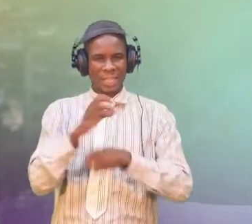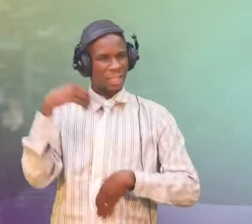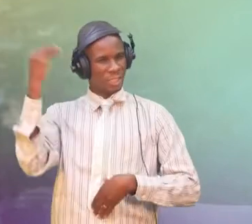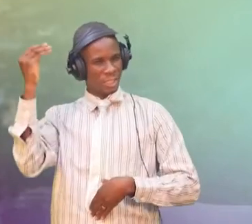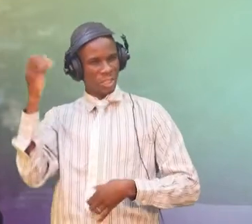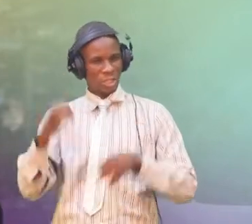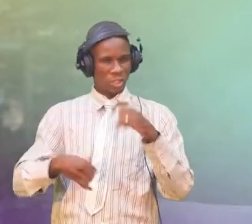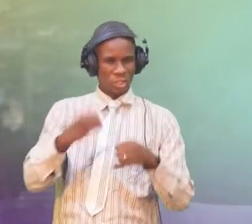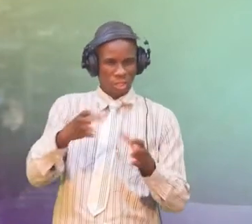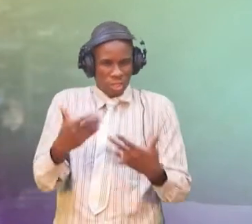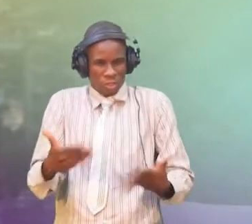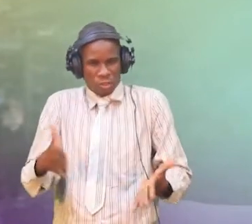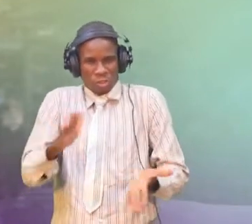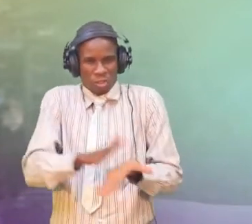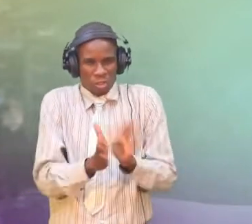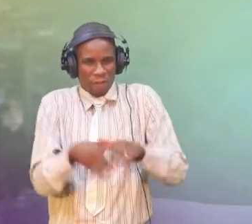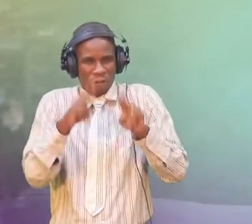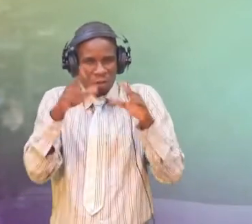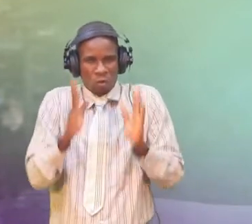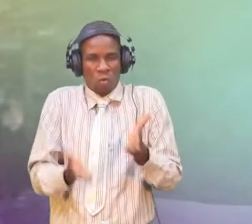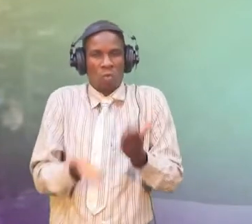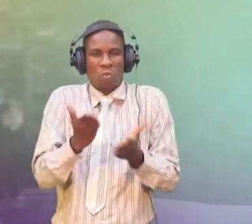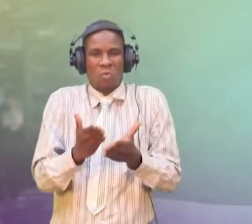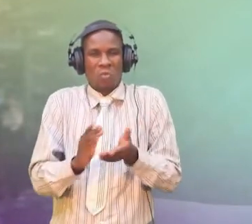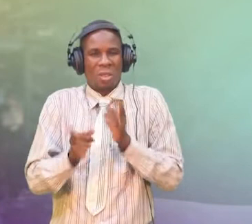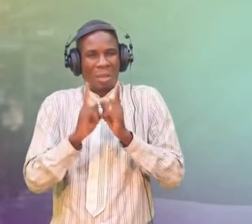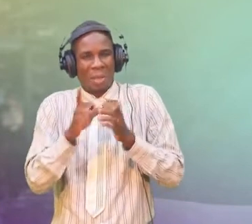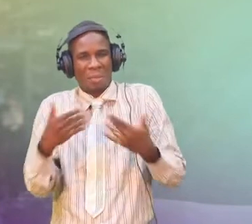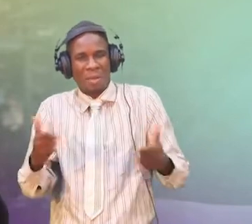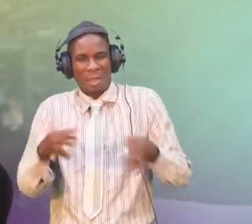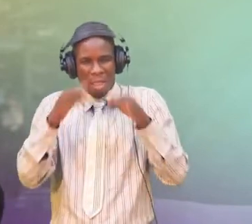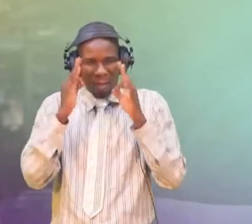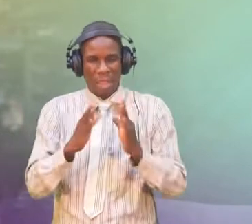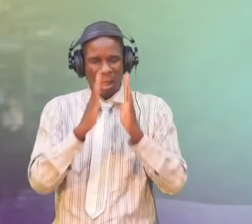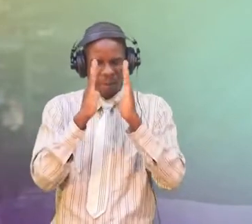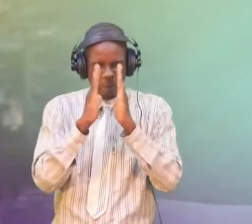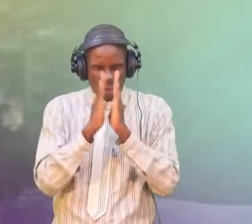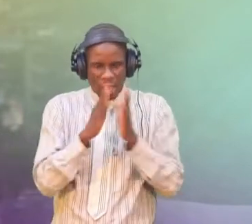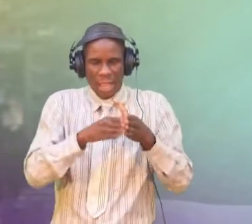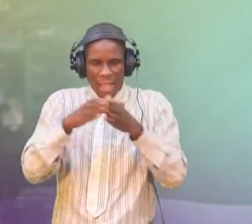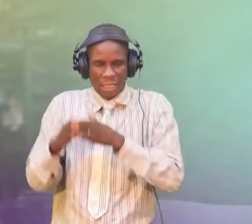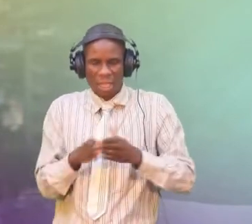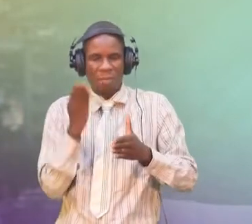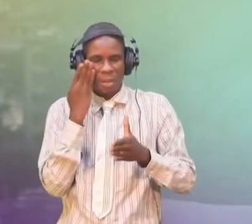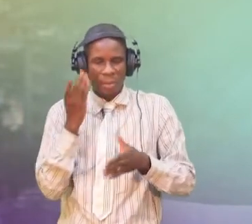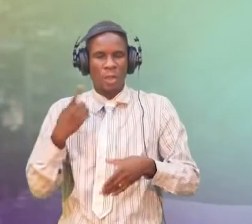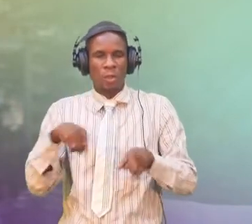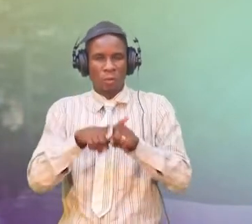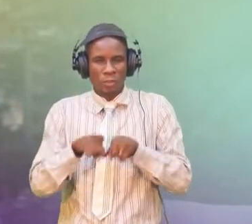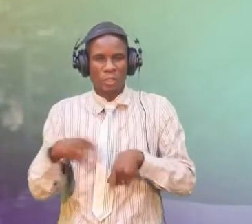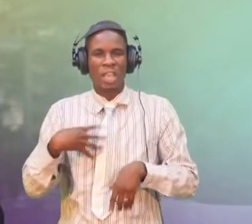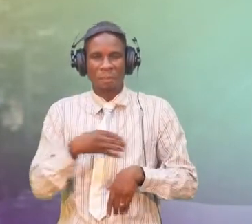okoki kovandisa mpenza elikya na yo likolo ya makambo oyo ekomi momesano te